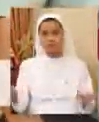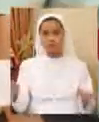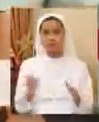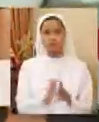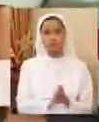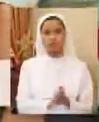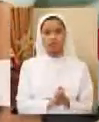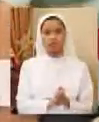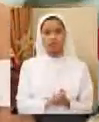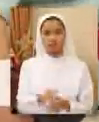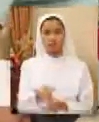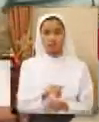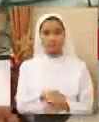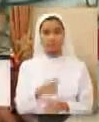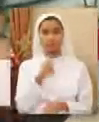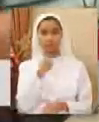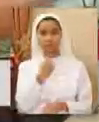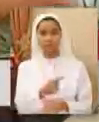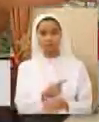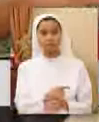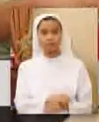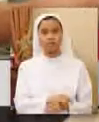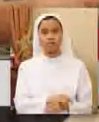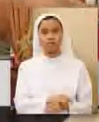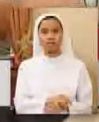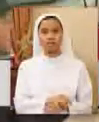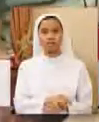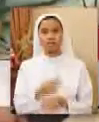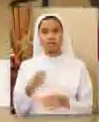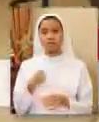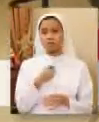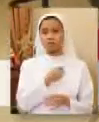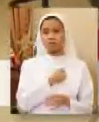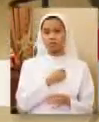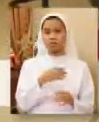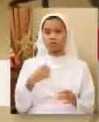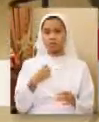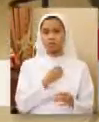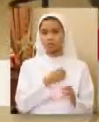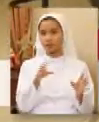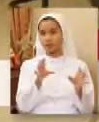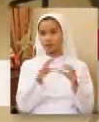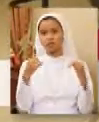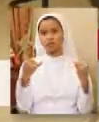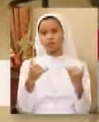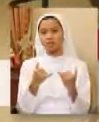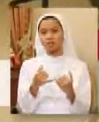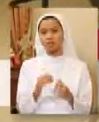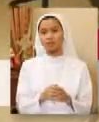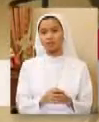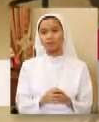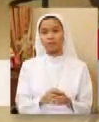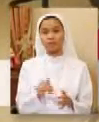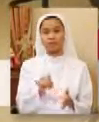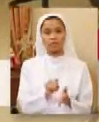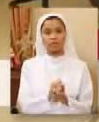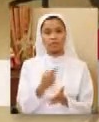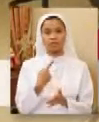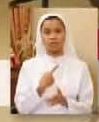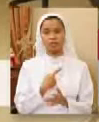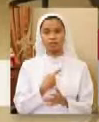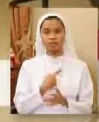No? Na tulad na aking sinabi ay member now, bahagi ng community nila sisters. Ha? Na meron